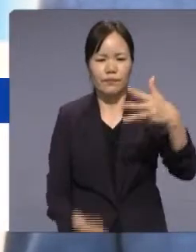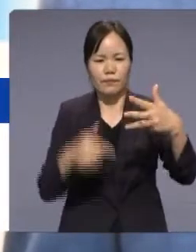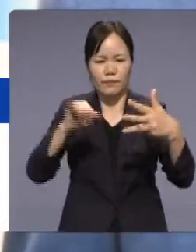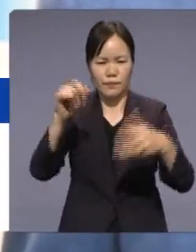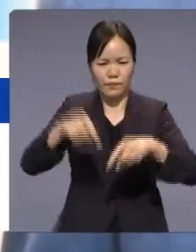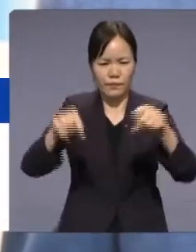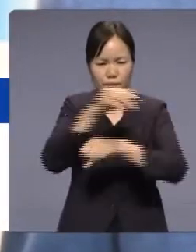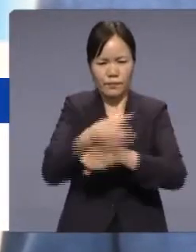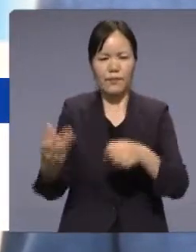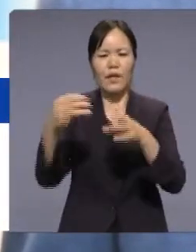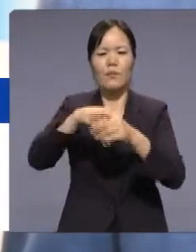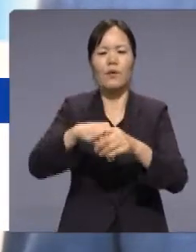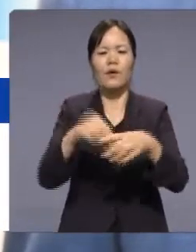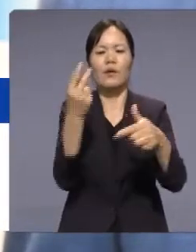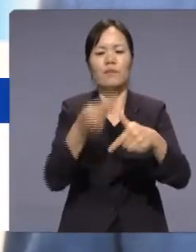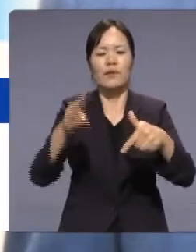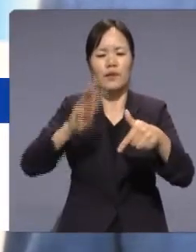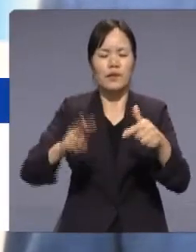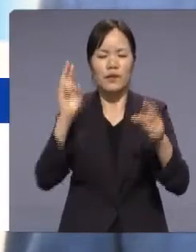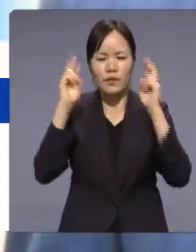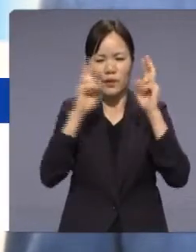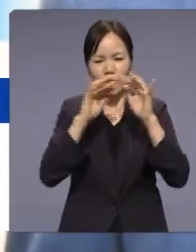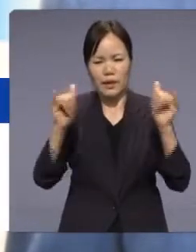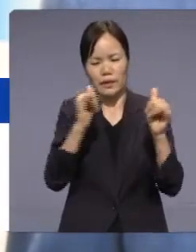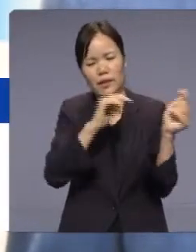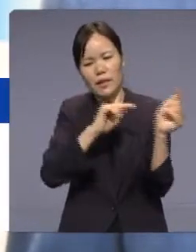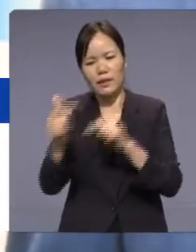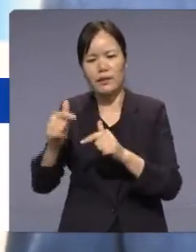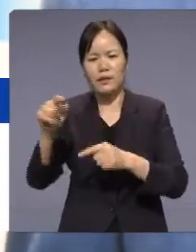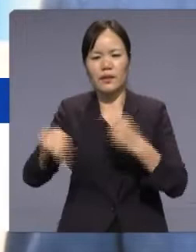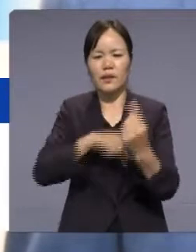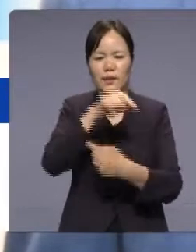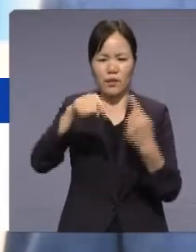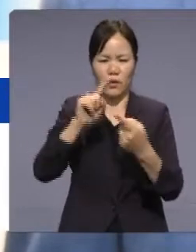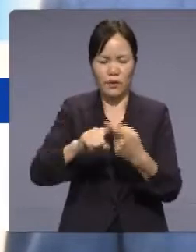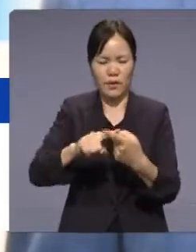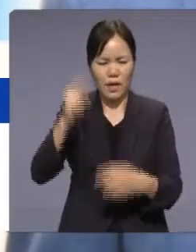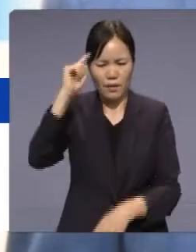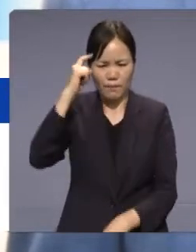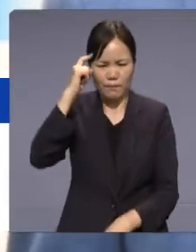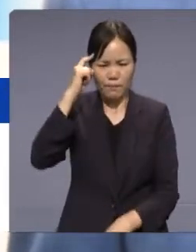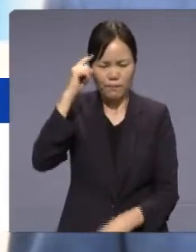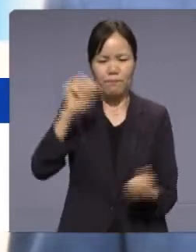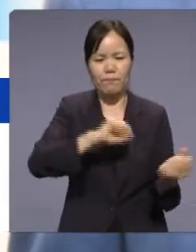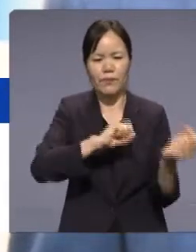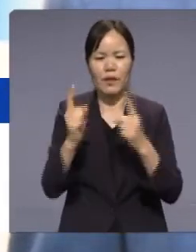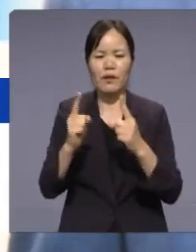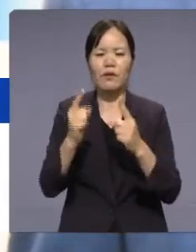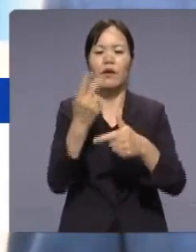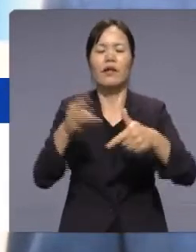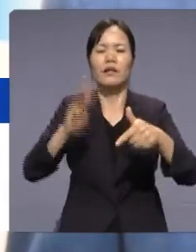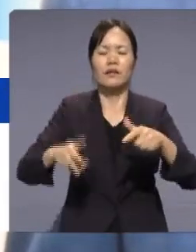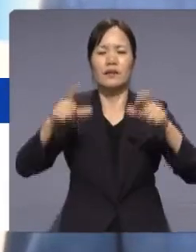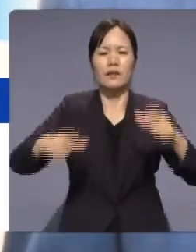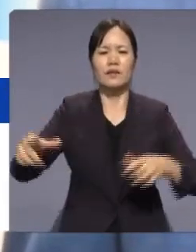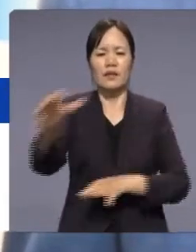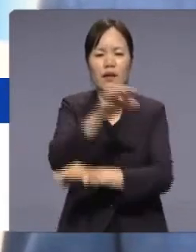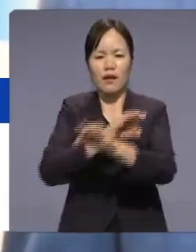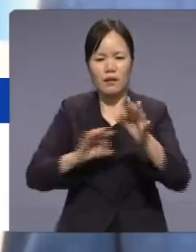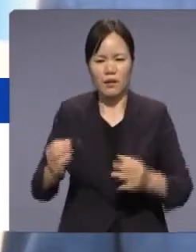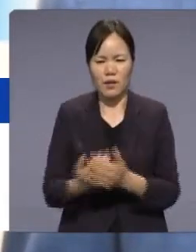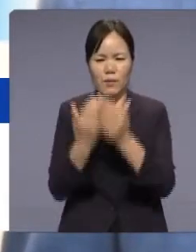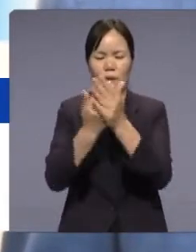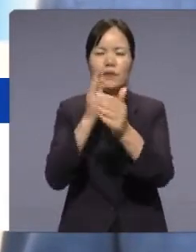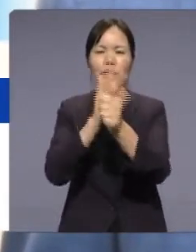정책에 반영되어 인천의 기업인들이 경영에 대한 의욕을 회복하고 인천